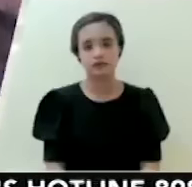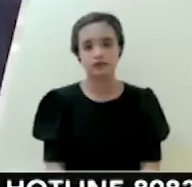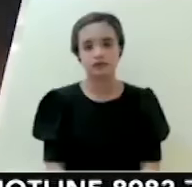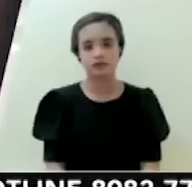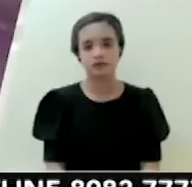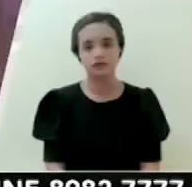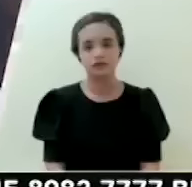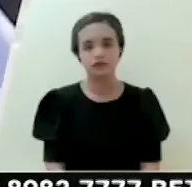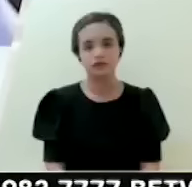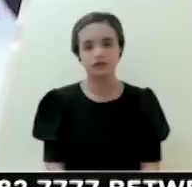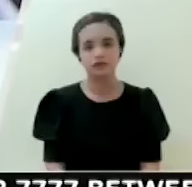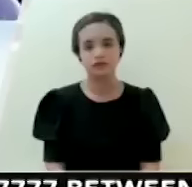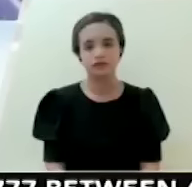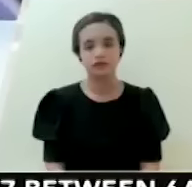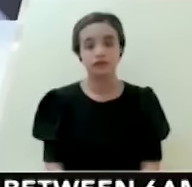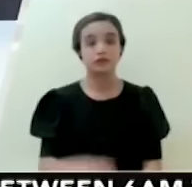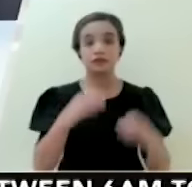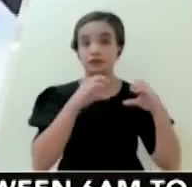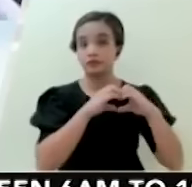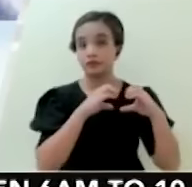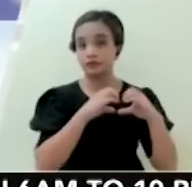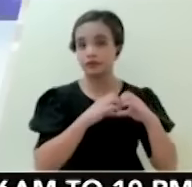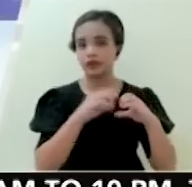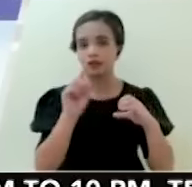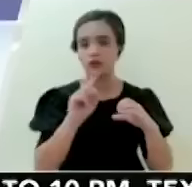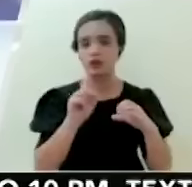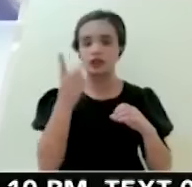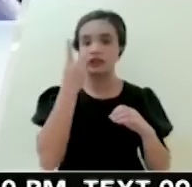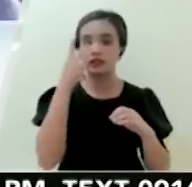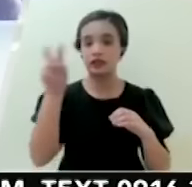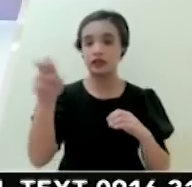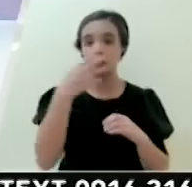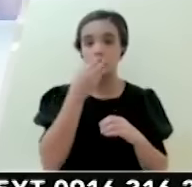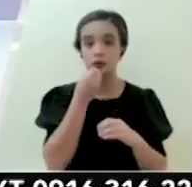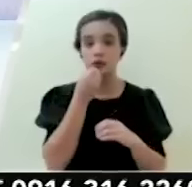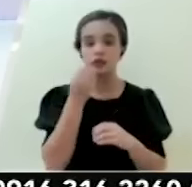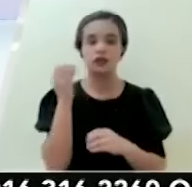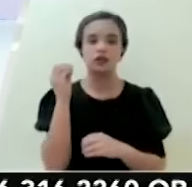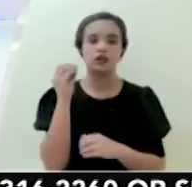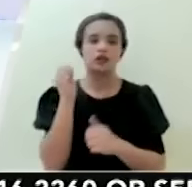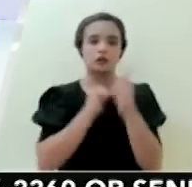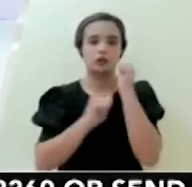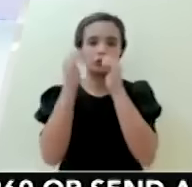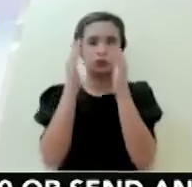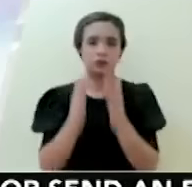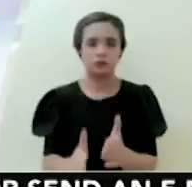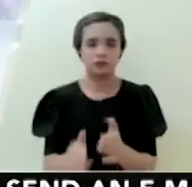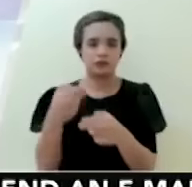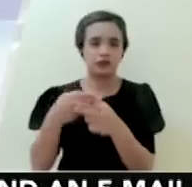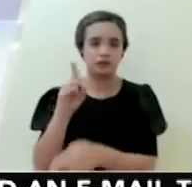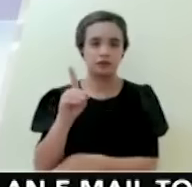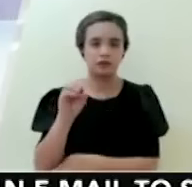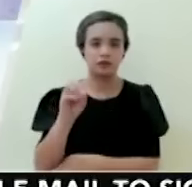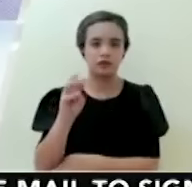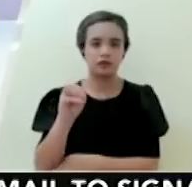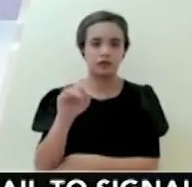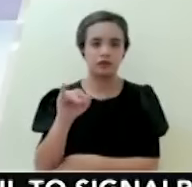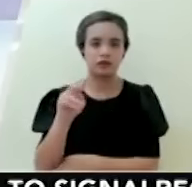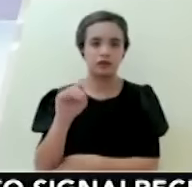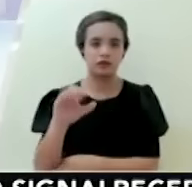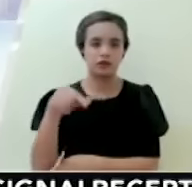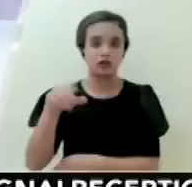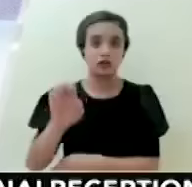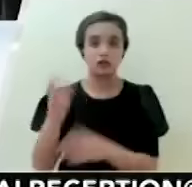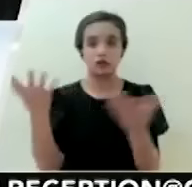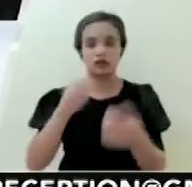Namataan ng GMA Integrated News ang showbiz personality na si Dominic Roque sa launching ng isang